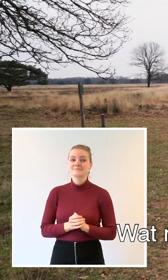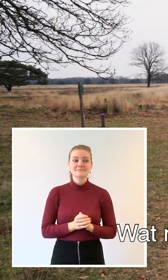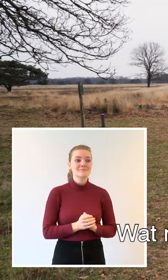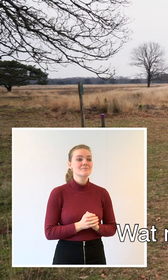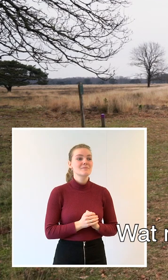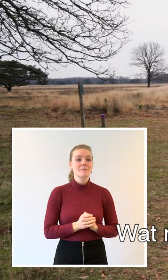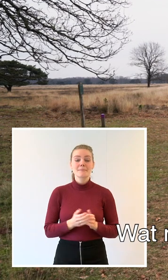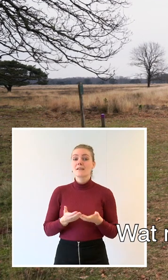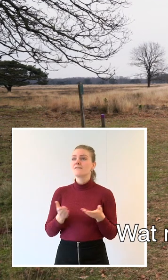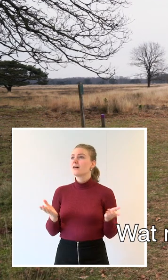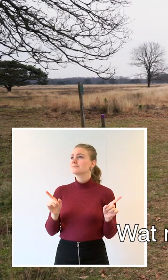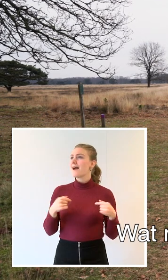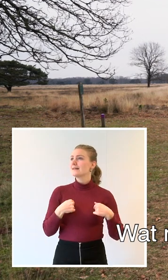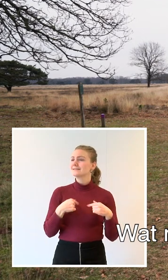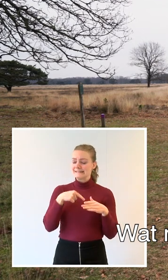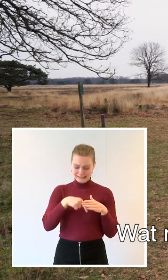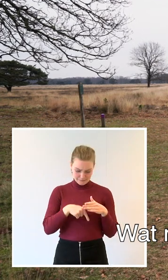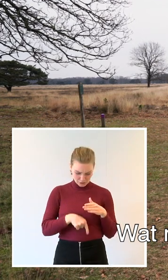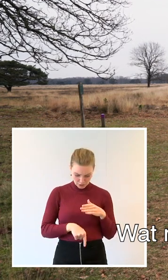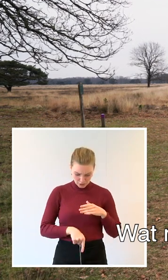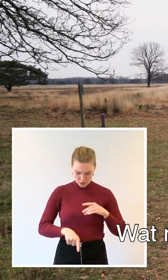Wat mij ten dienste houdt